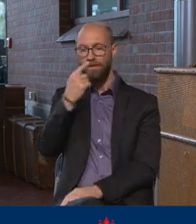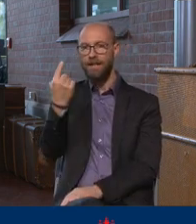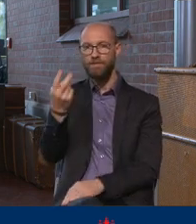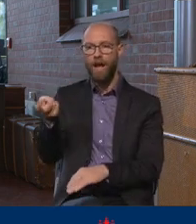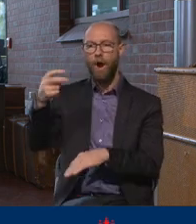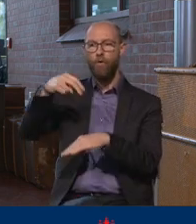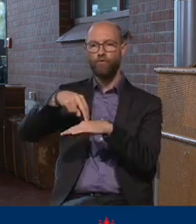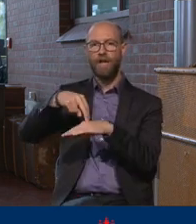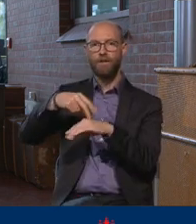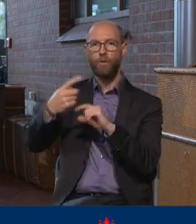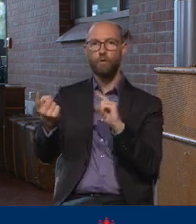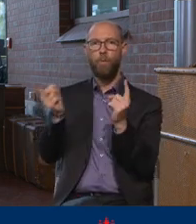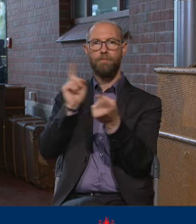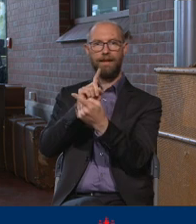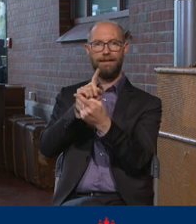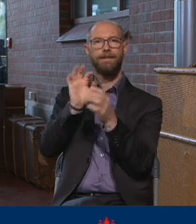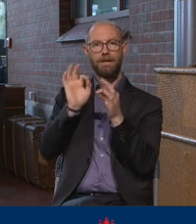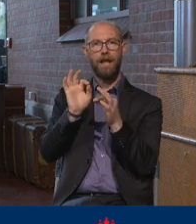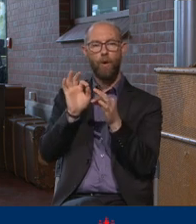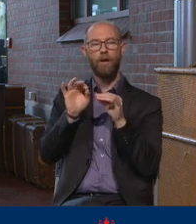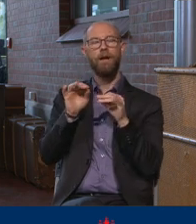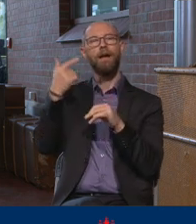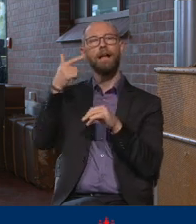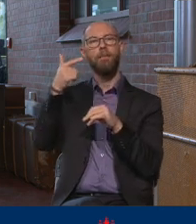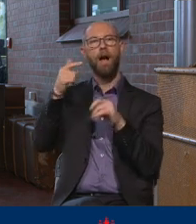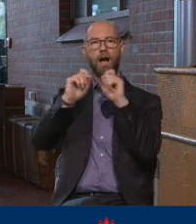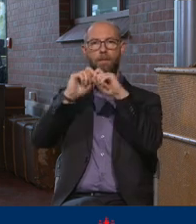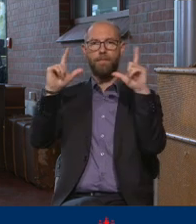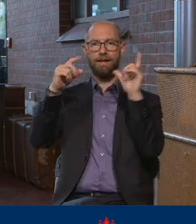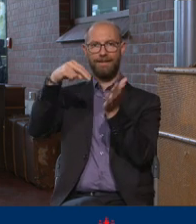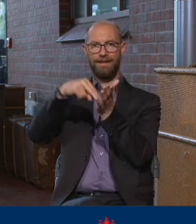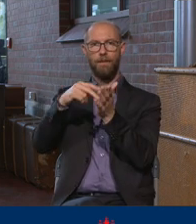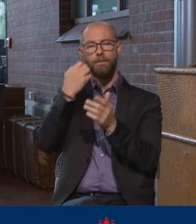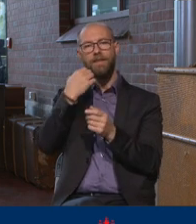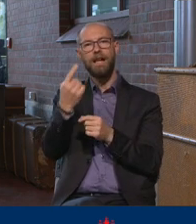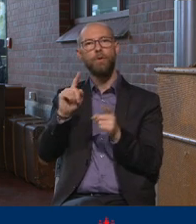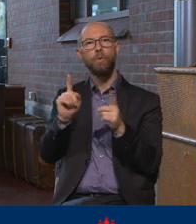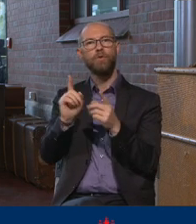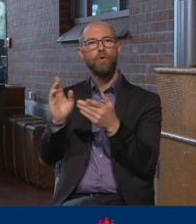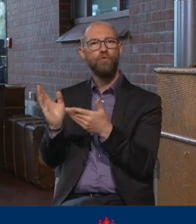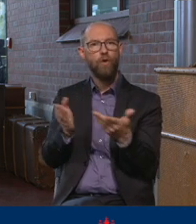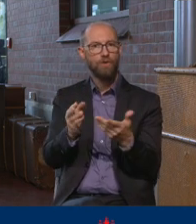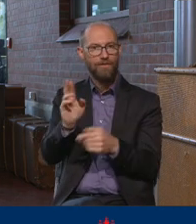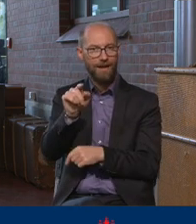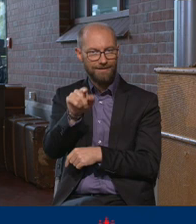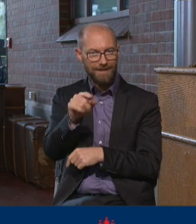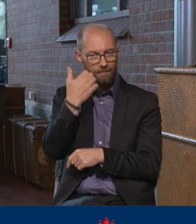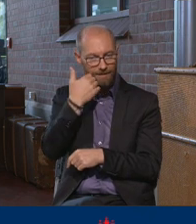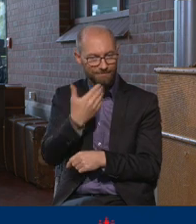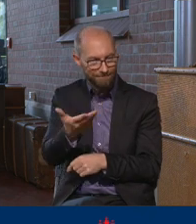einmal umdrehen weil dann sind sie auch im stream zu sehen wenn sie sich bitte einmal kurz vorstellen mögen auch das sehr nett